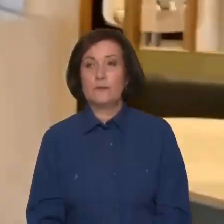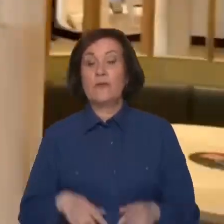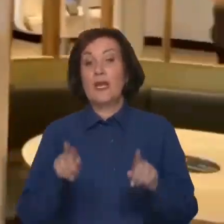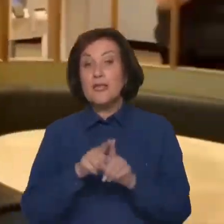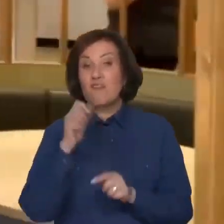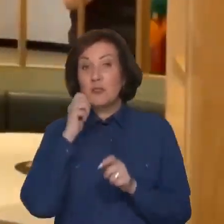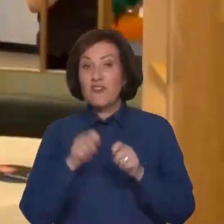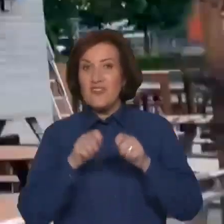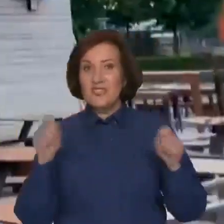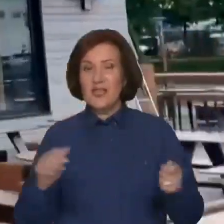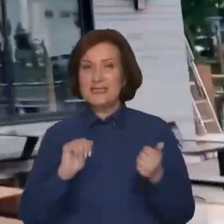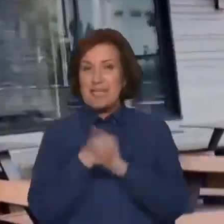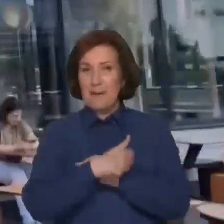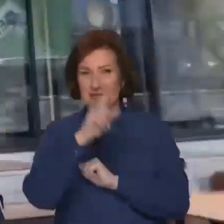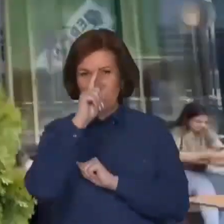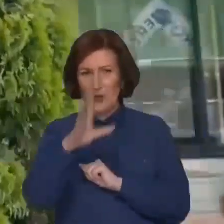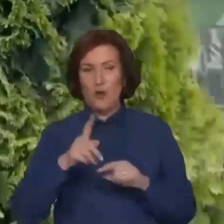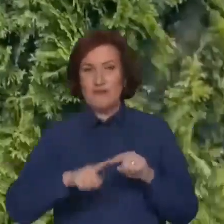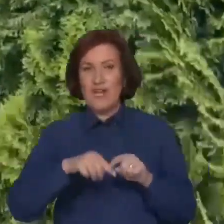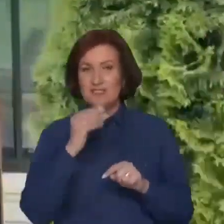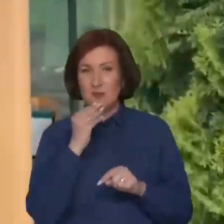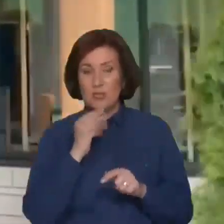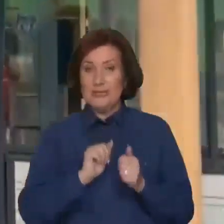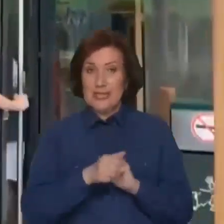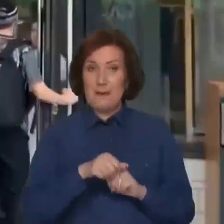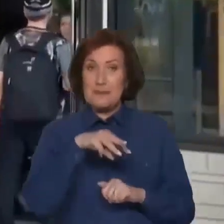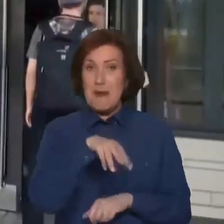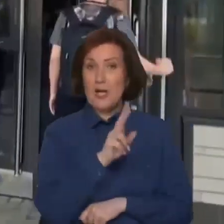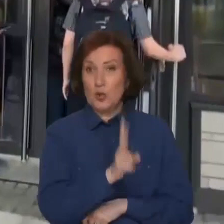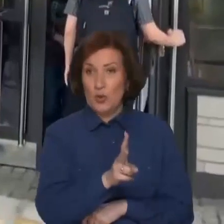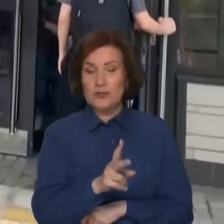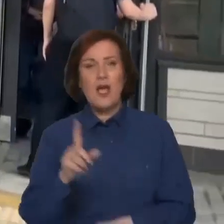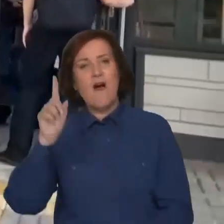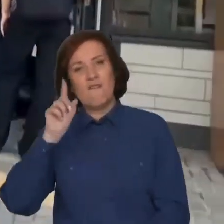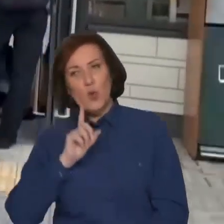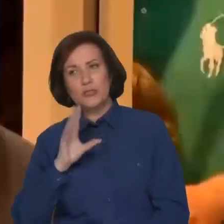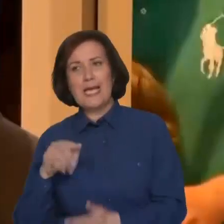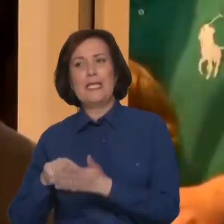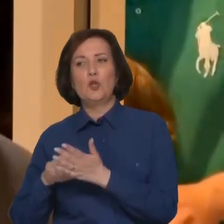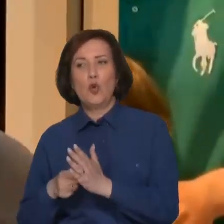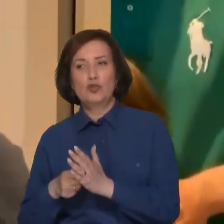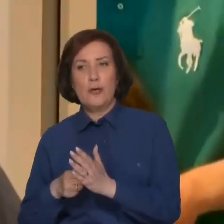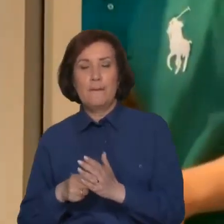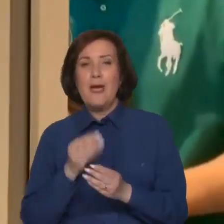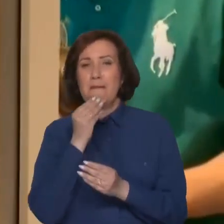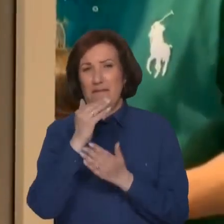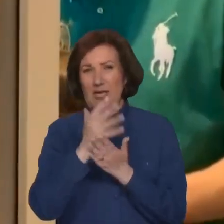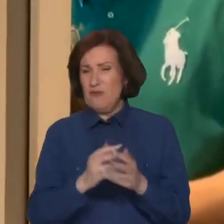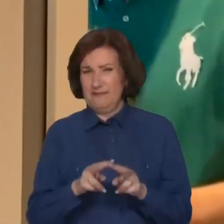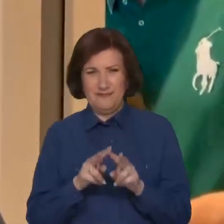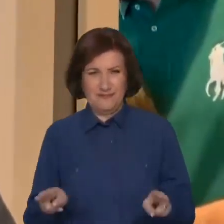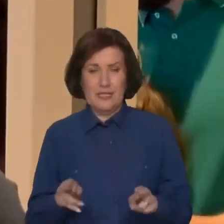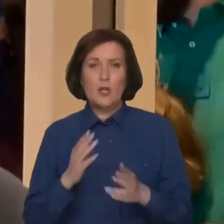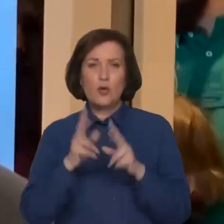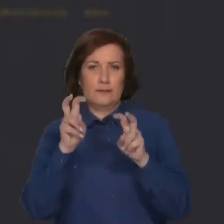Так у Москві відкривали замінник відомої мережі фастфудів. Замість назви «Макдональдс» – «Вкусна» і «Точка». Меню майже таке ж, тільки під